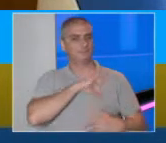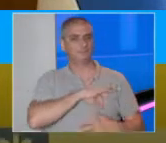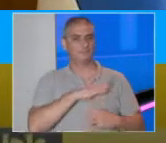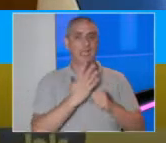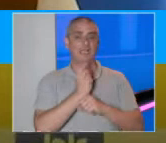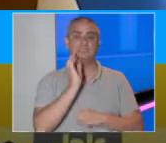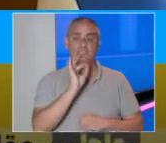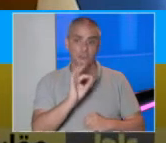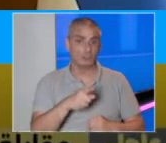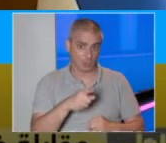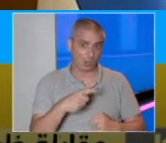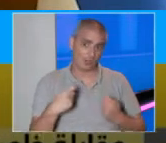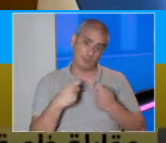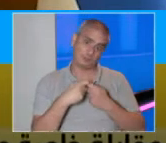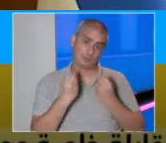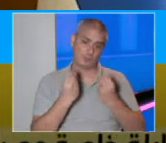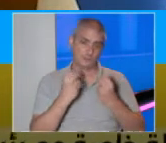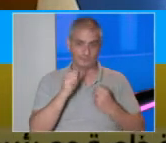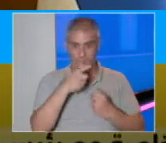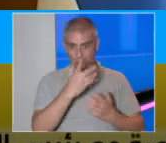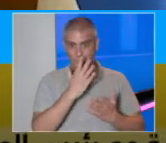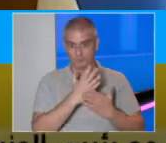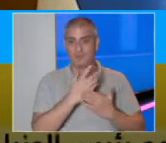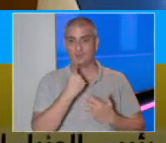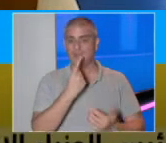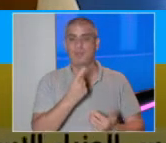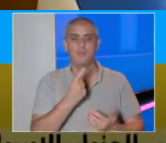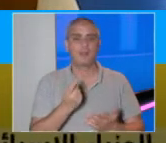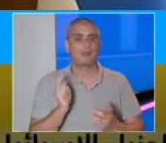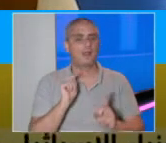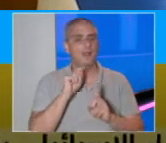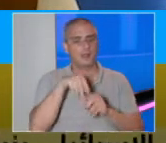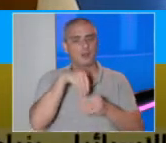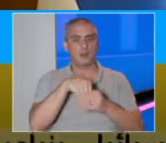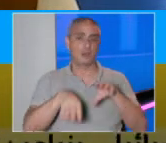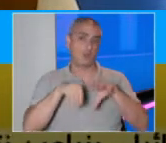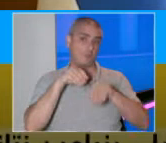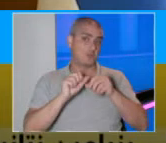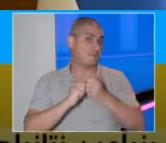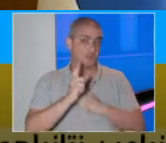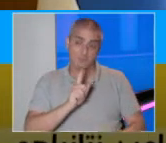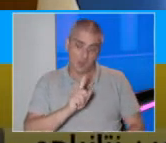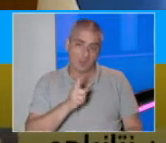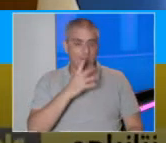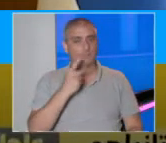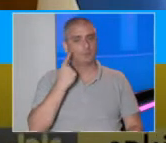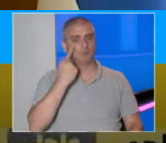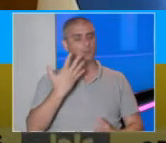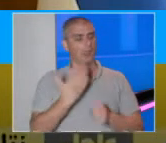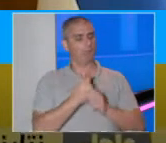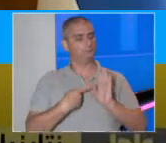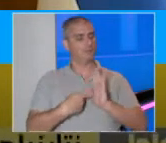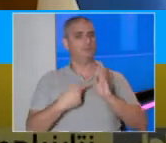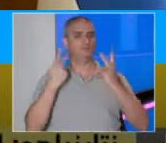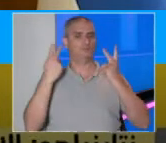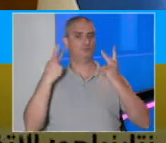הזה, וזה מתקשר אולי לדברים הראשונים שדיברנו עליהם, במידה ונגיע לתוך מערכת בחירות, וגם אם לא, זה מה שנקרא הישג